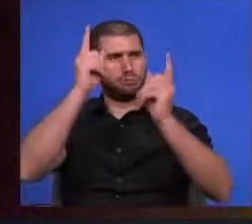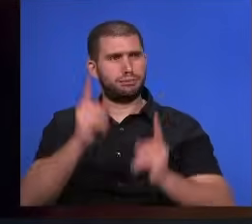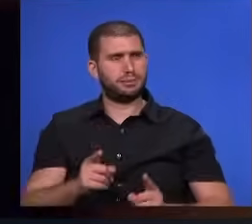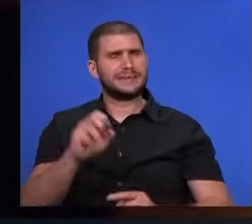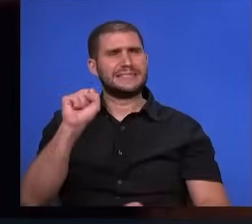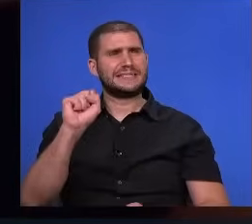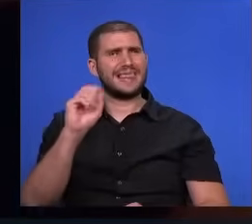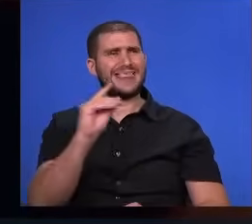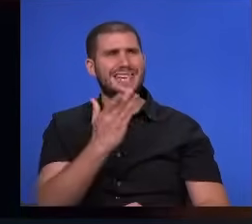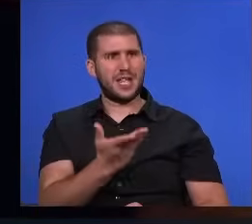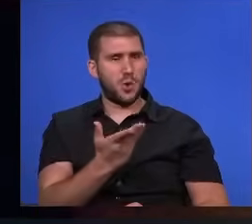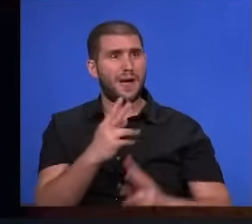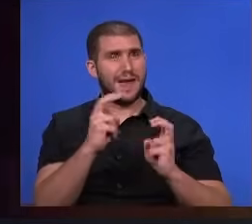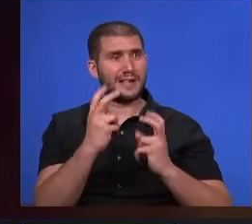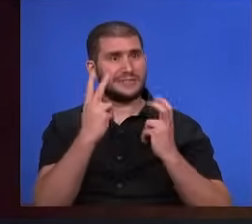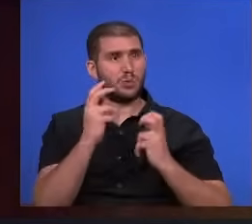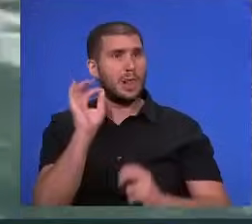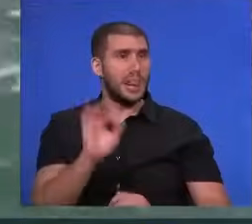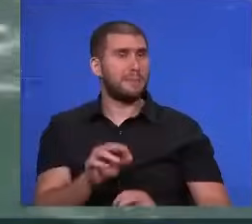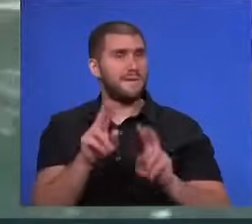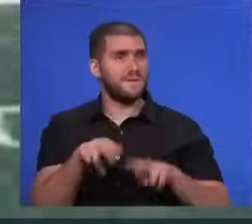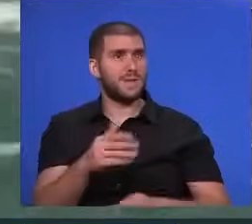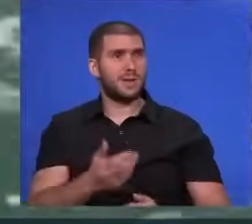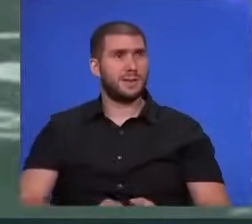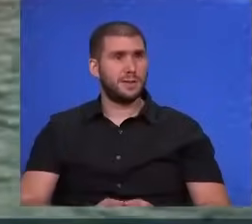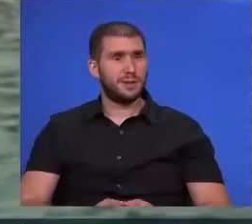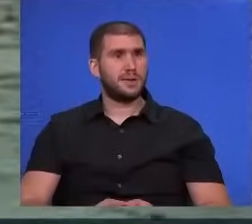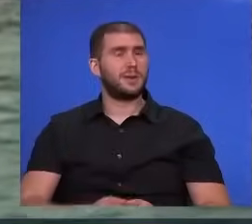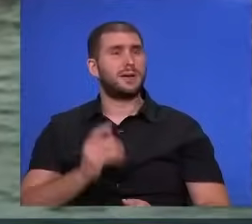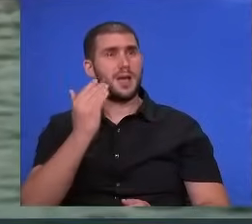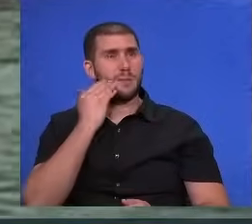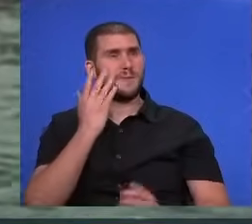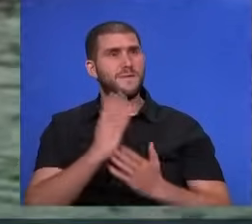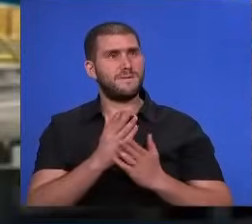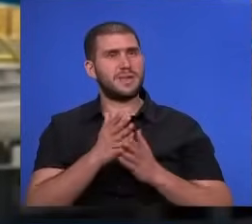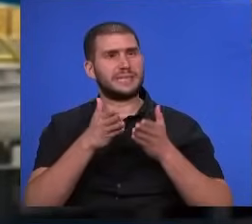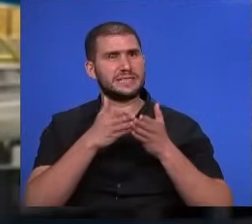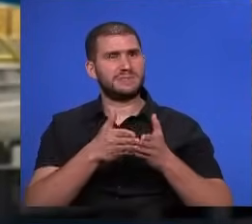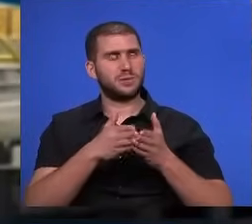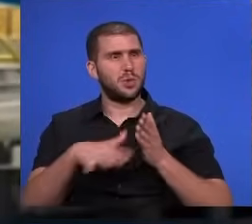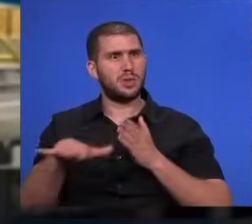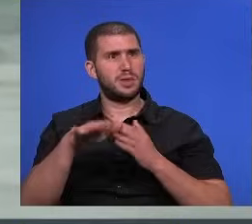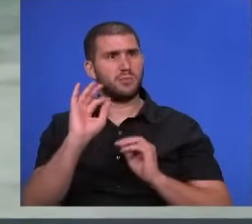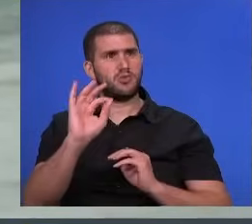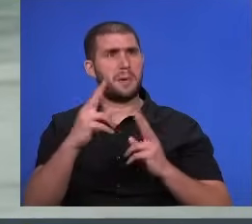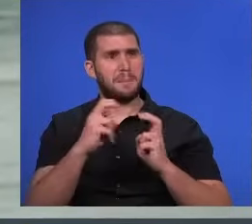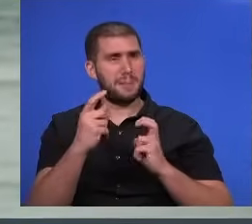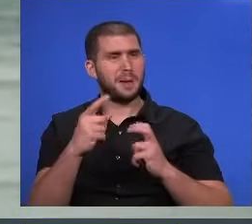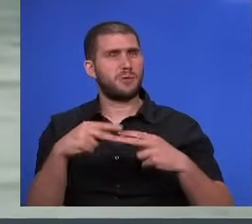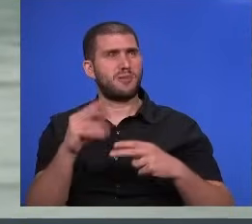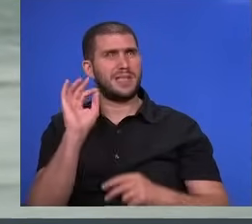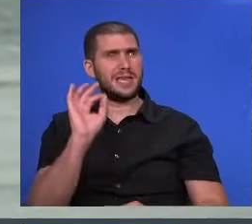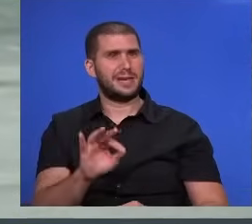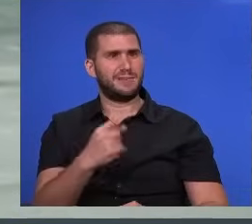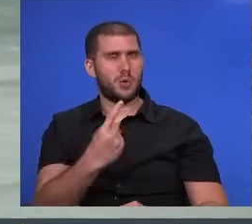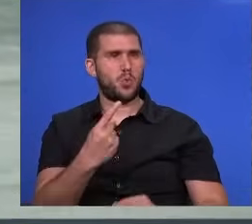סן דיאגו, העיר שצפויה להיפגע קשה מכל. הצי האמריקני כבר הזיז ספינות מהבסיס הגדול שלו בעיר, מחשש שייפגעו